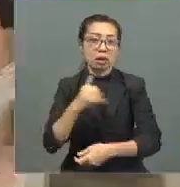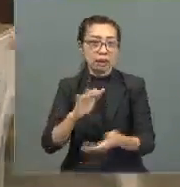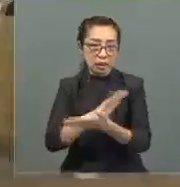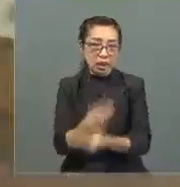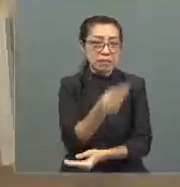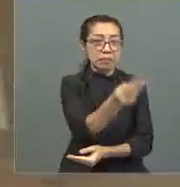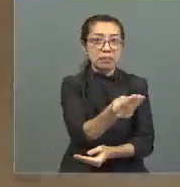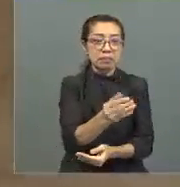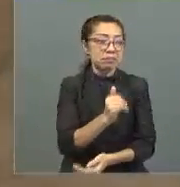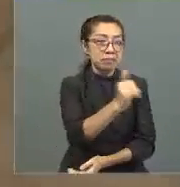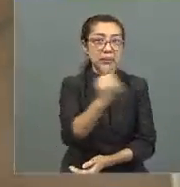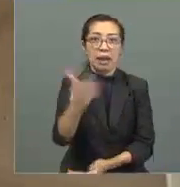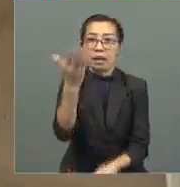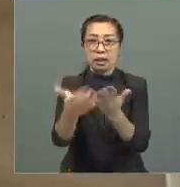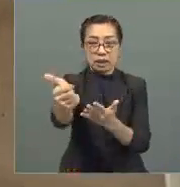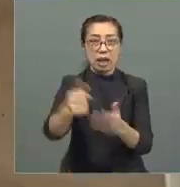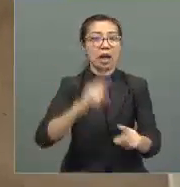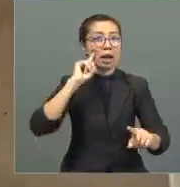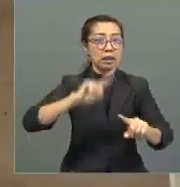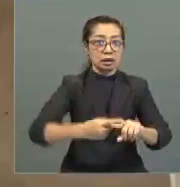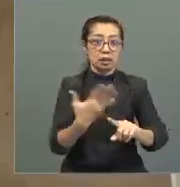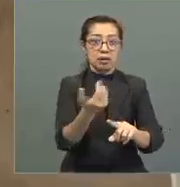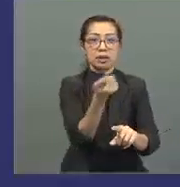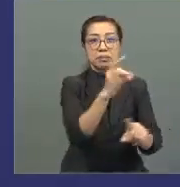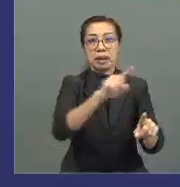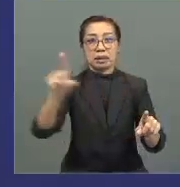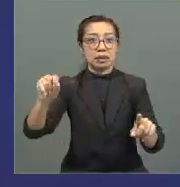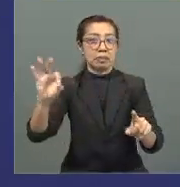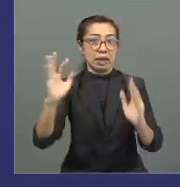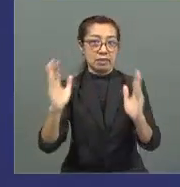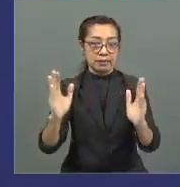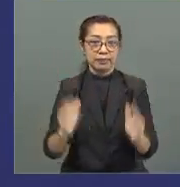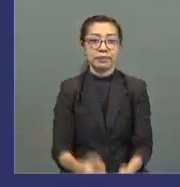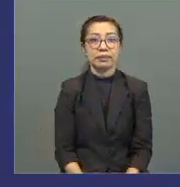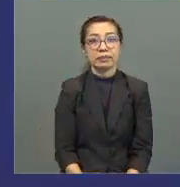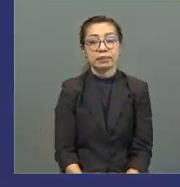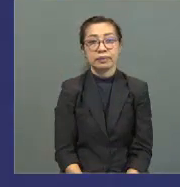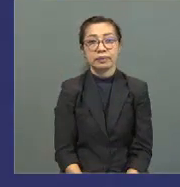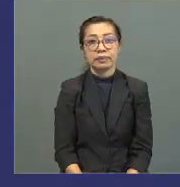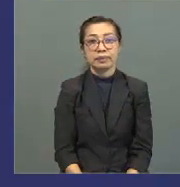ให้ยื่นเรื่องได้ตั้งแต่วันที่18ถึง29พฤษภาคมตามวันและเวลาราชการค่ะ